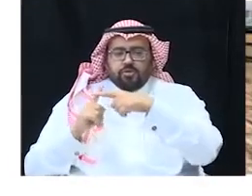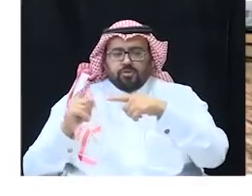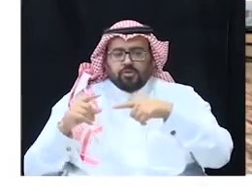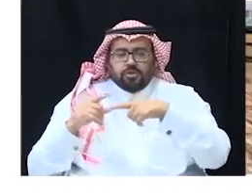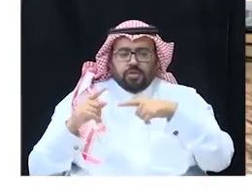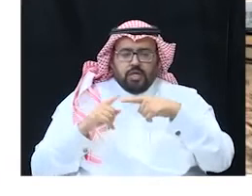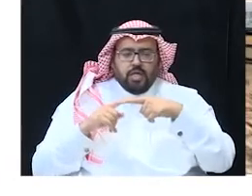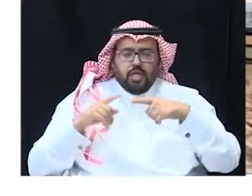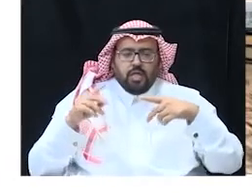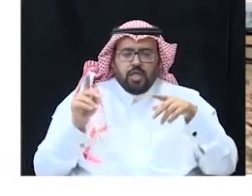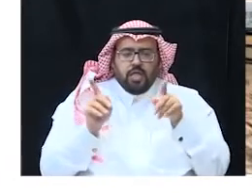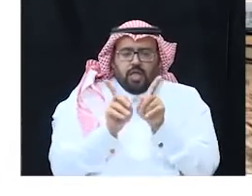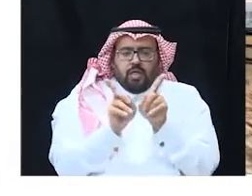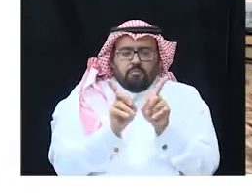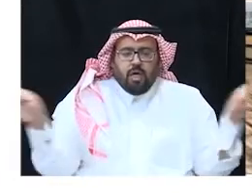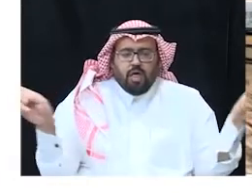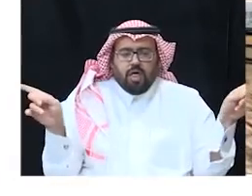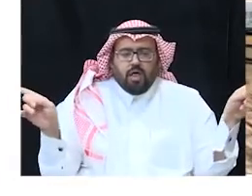أكبر ما يمكن.